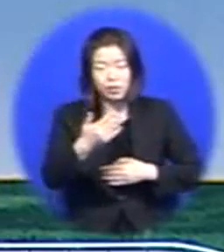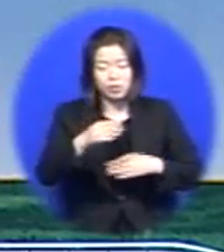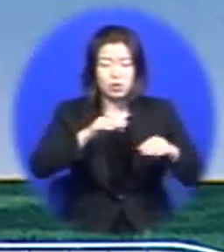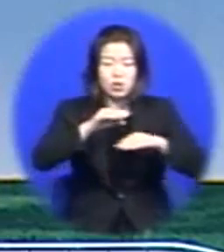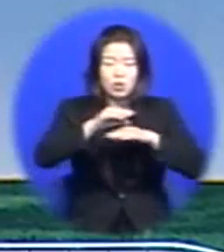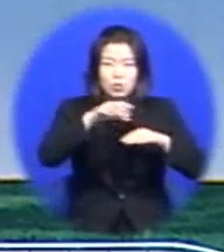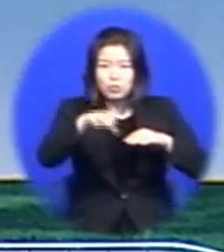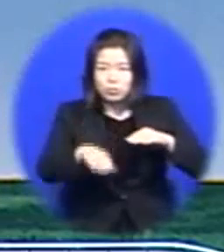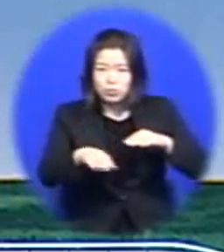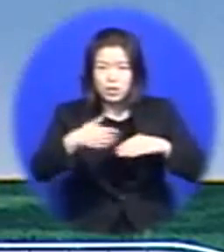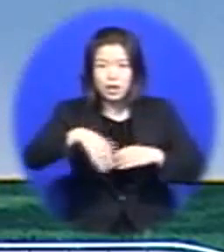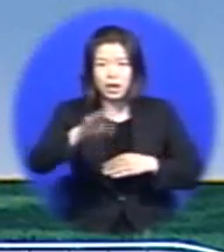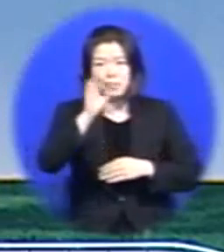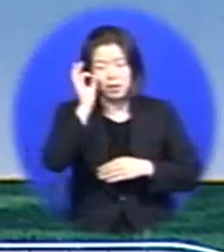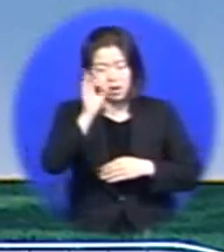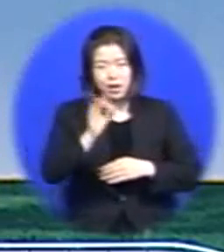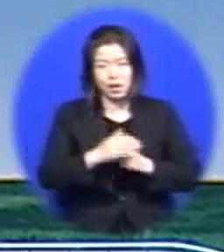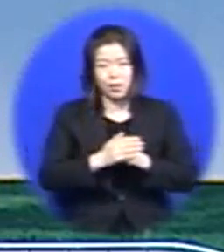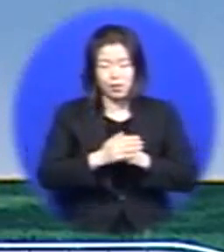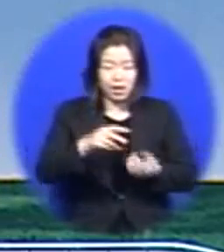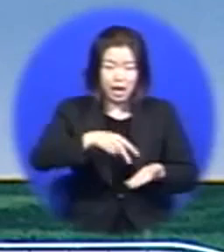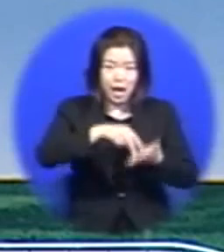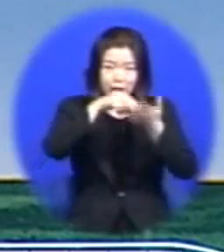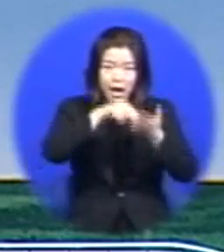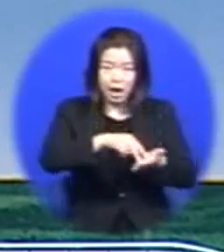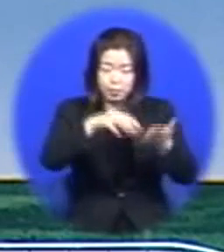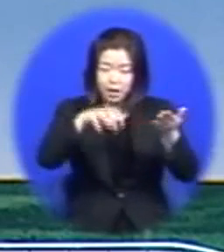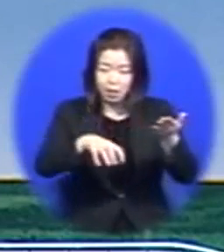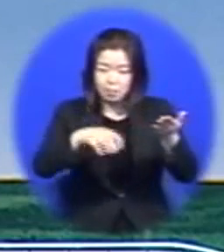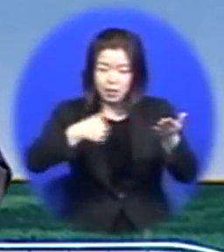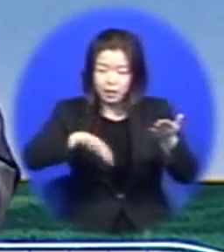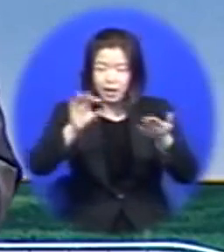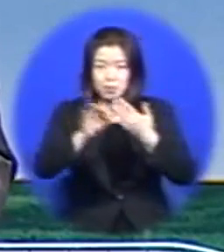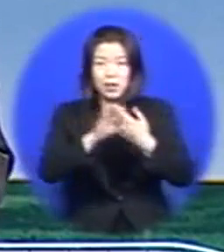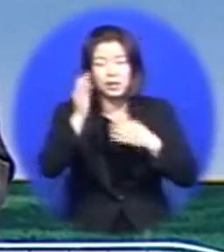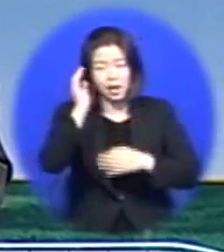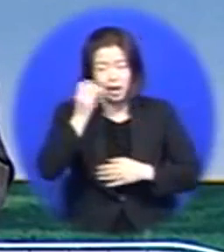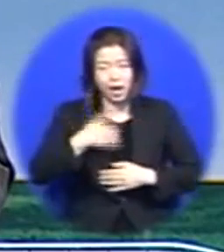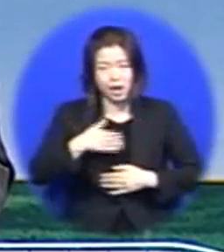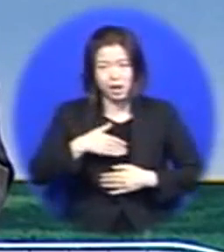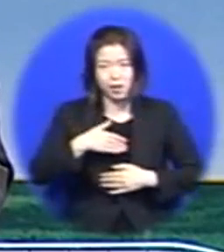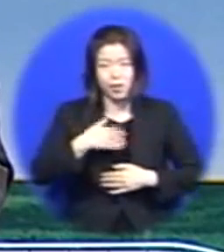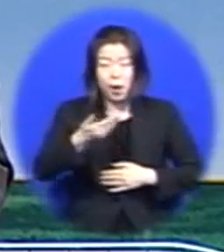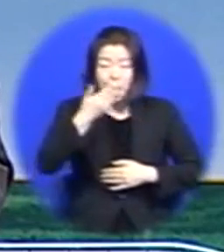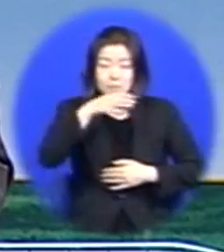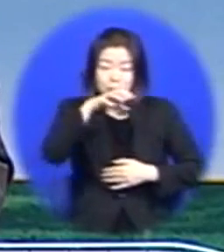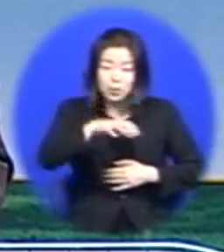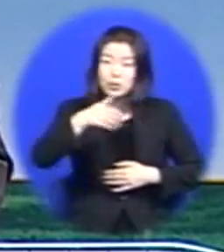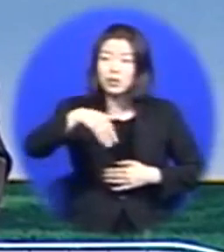예배 끝나고 엘리베이터 앞에 가보면 알 수 있어요. 식당에 가보면 제일 잘 알아요.